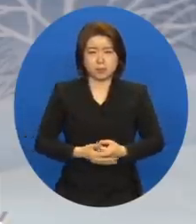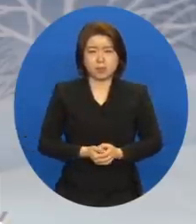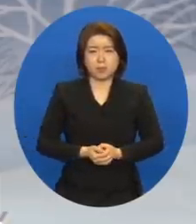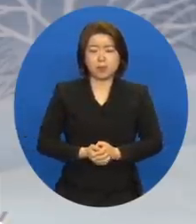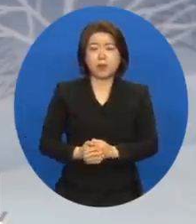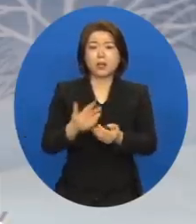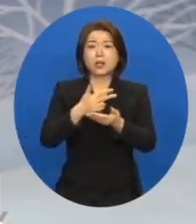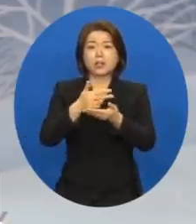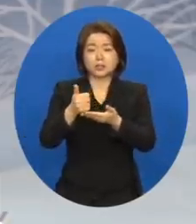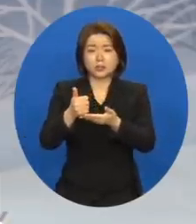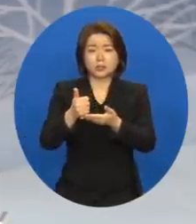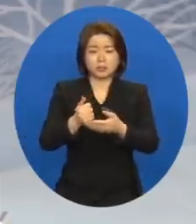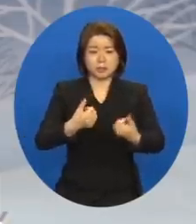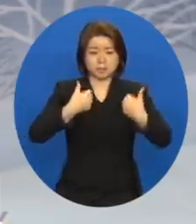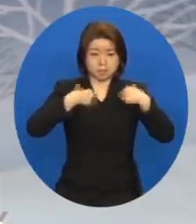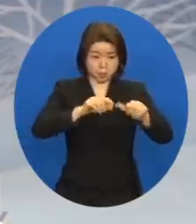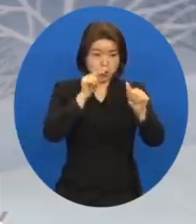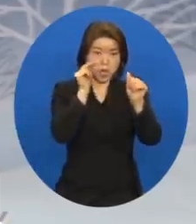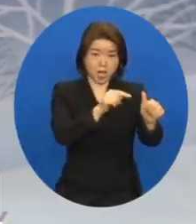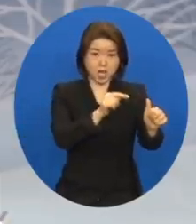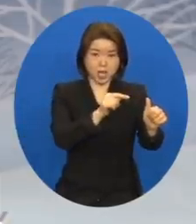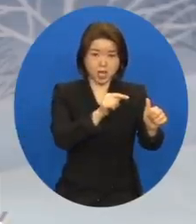주님이 포기하라,